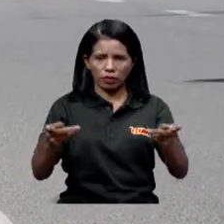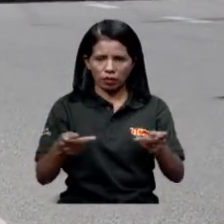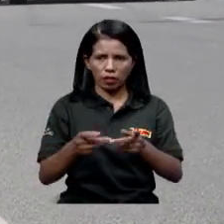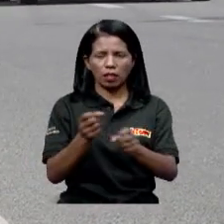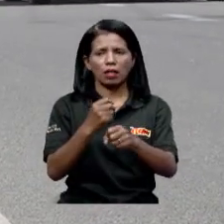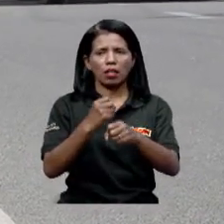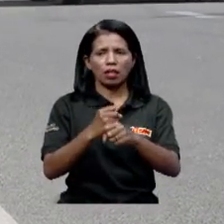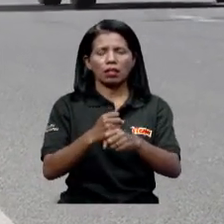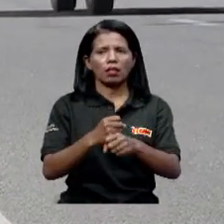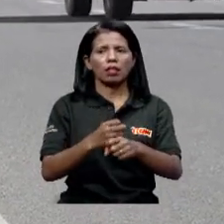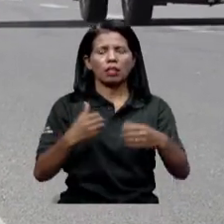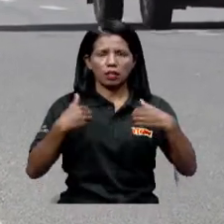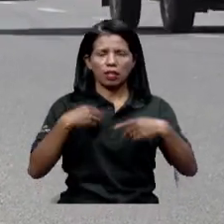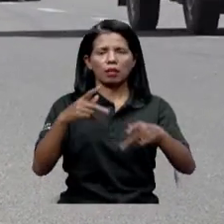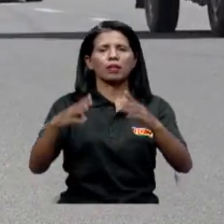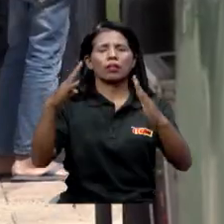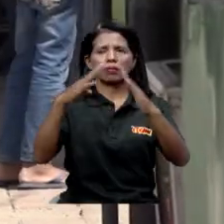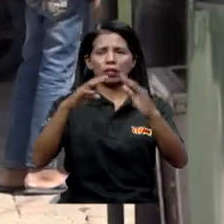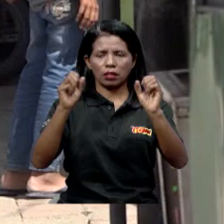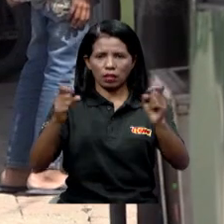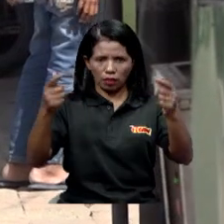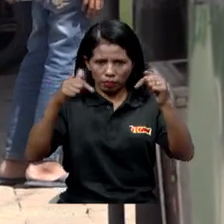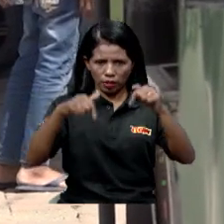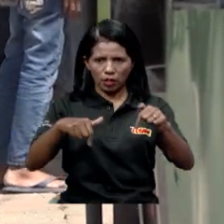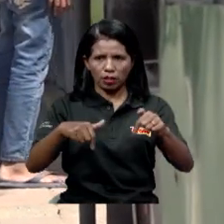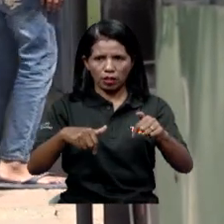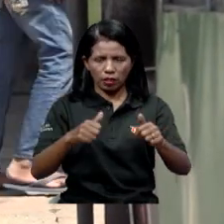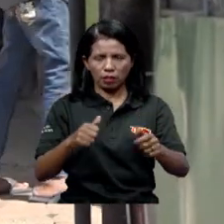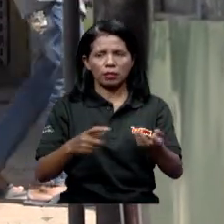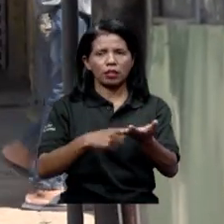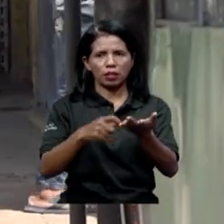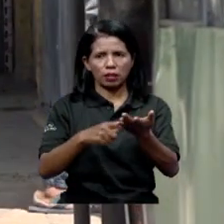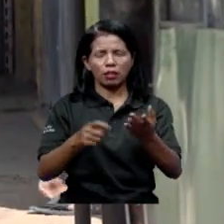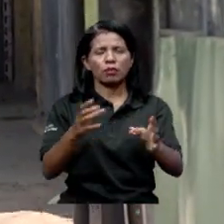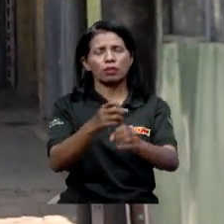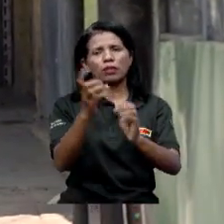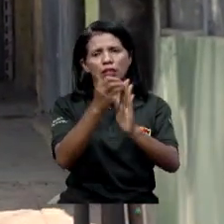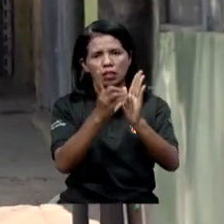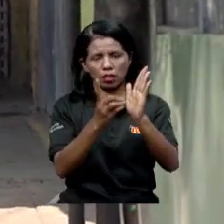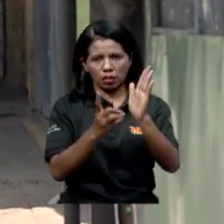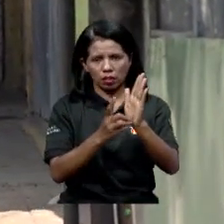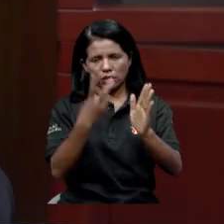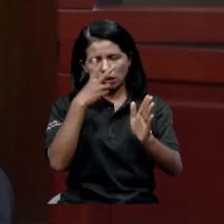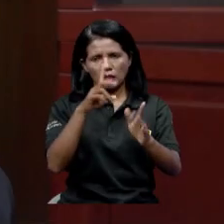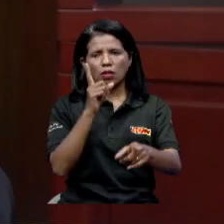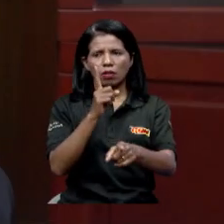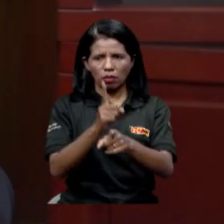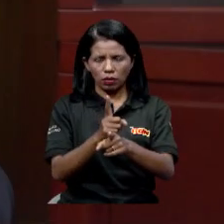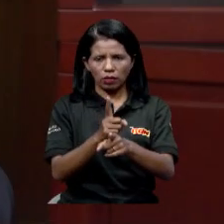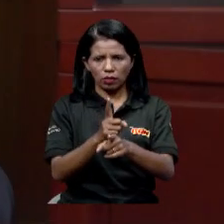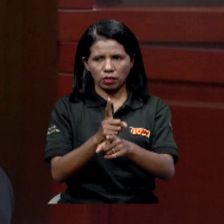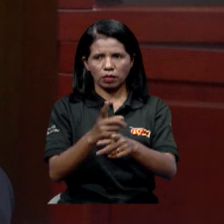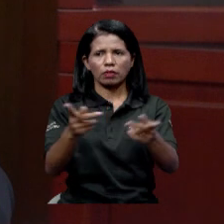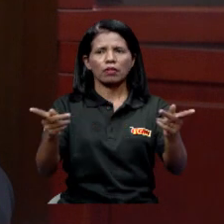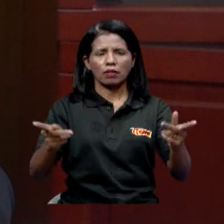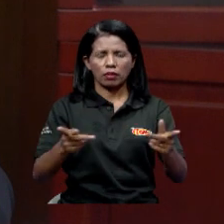kala lahi problema mesti ia one menuma ni tes mai hene pra teknis sira mafuti de adus u di harelo los rai